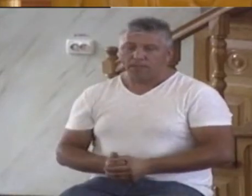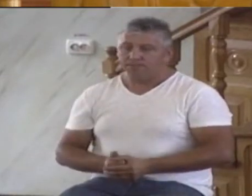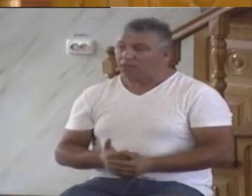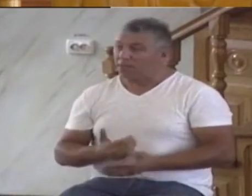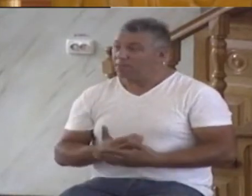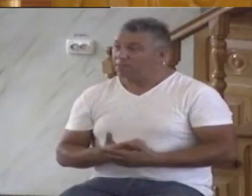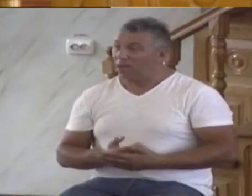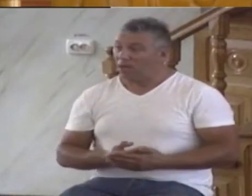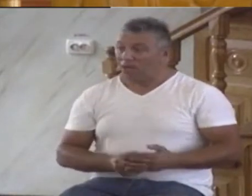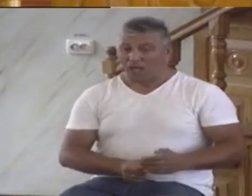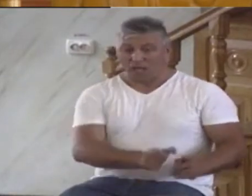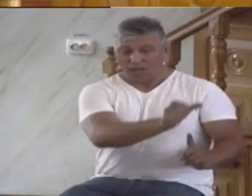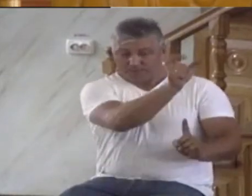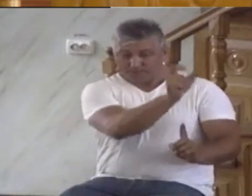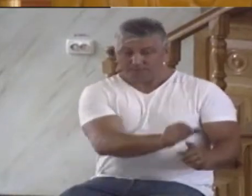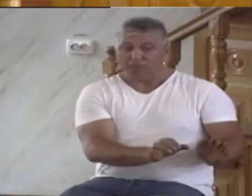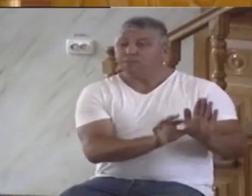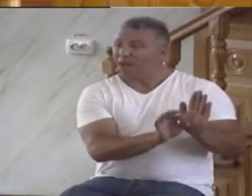Небесное,